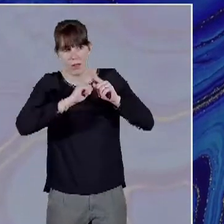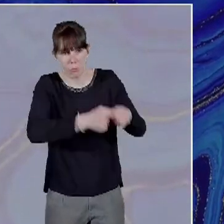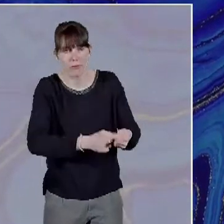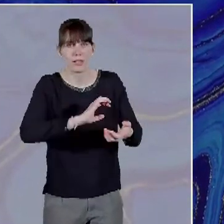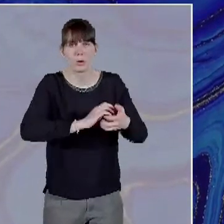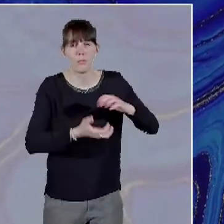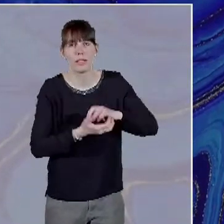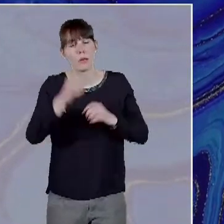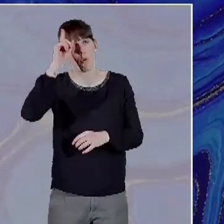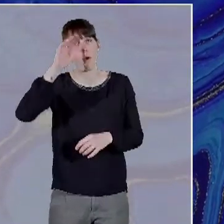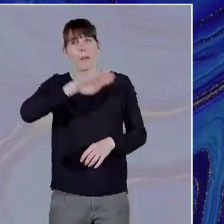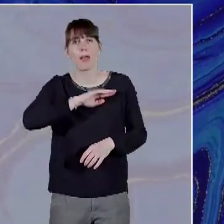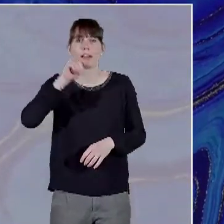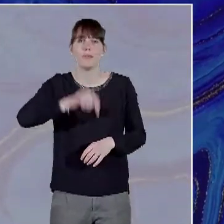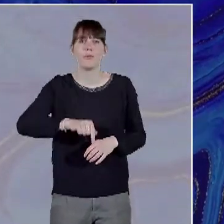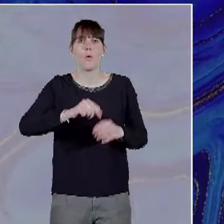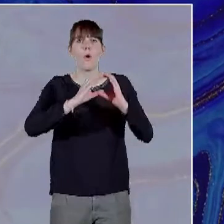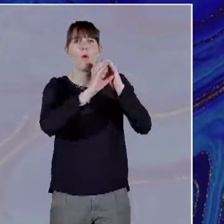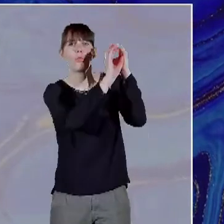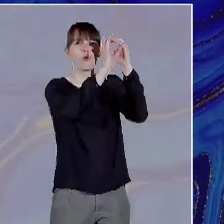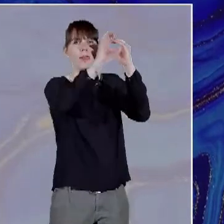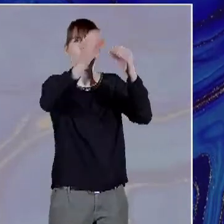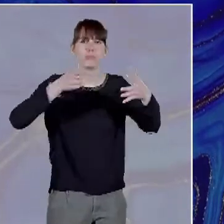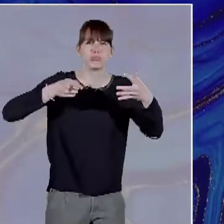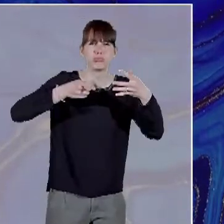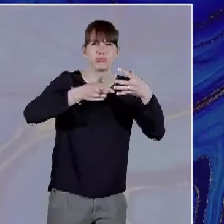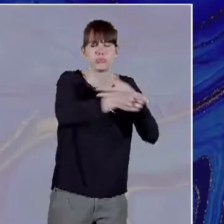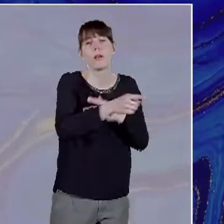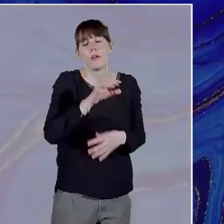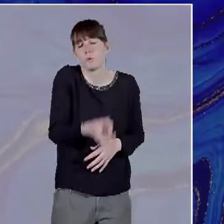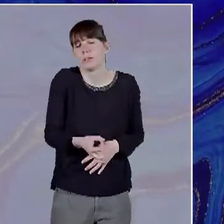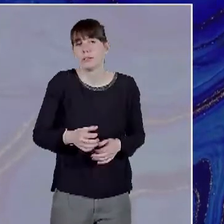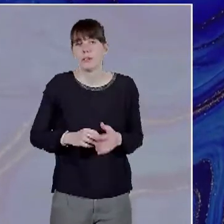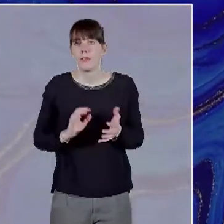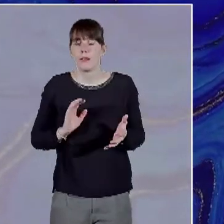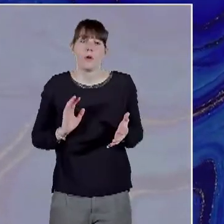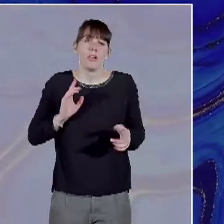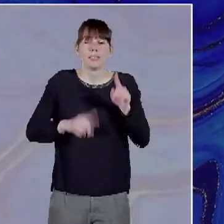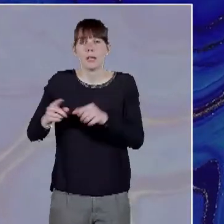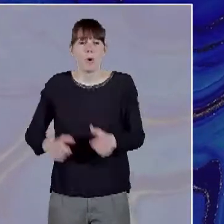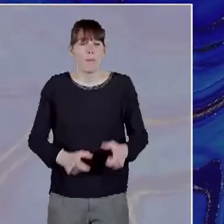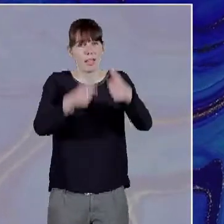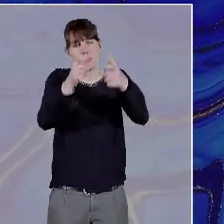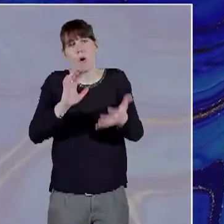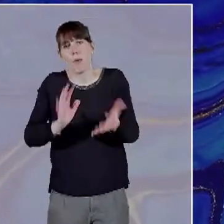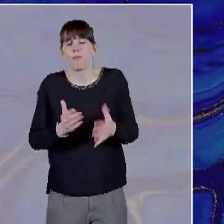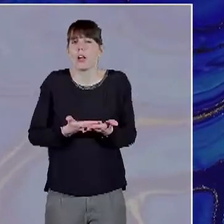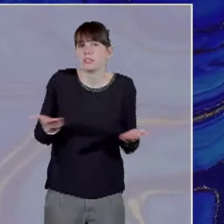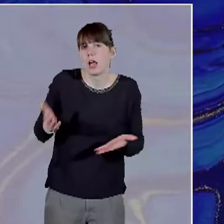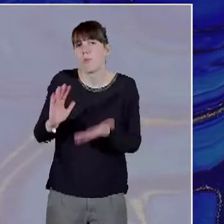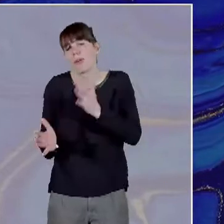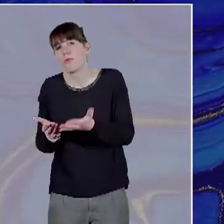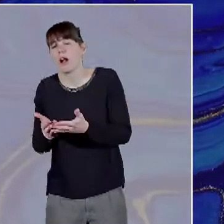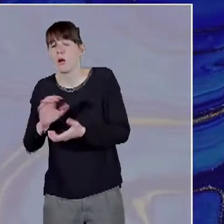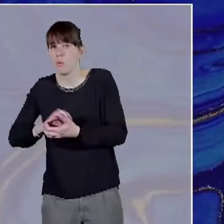des tuyaux assez conséquents dans les logements, c'est complexe. Ça dépend aussi des typologies. Il y en a où c'est simple, il y en a où c'est compliqué, il y en a où c'est un peu compliqué. C'est du doigté, mais